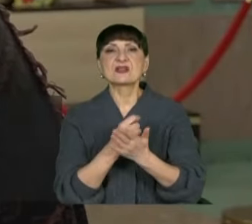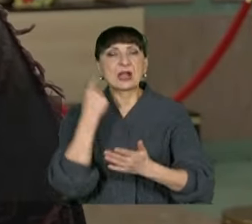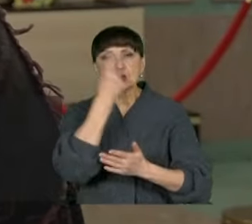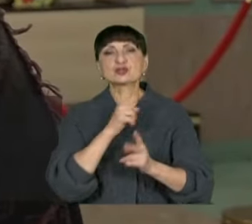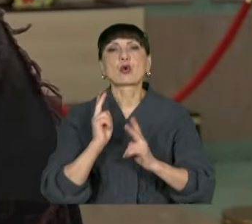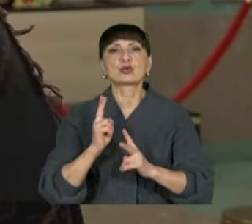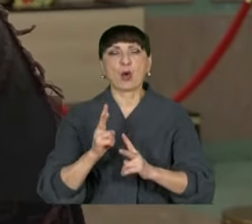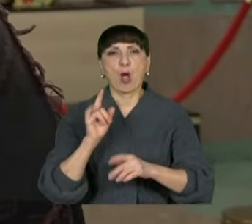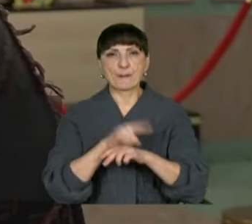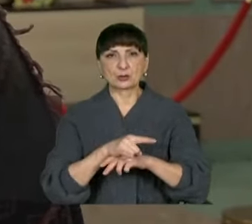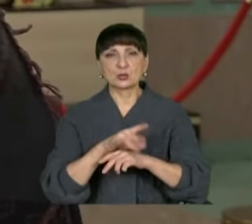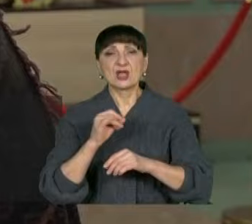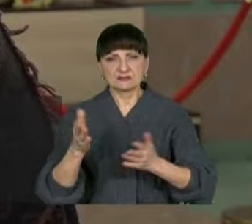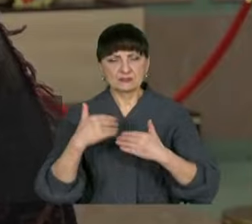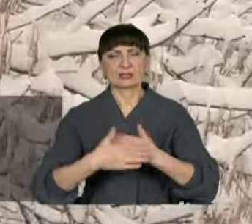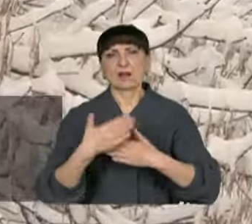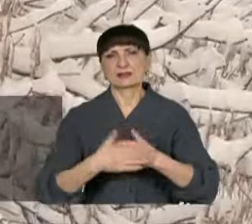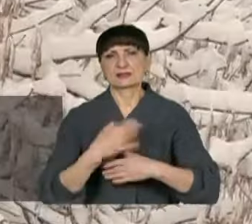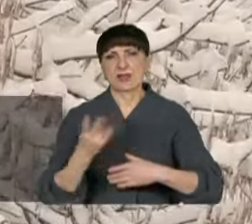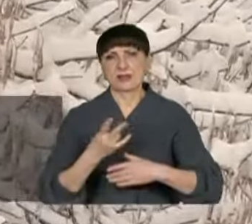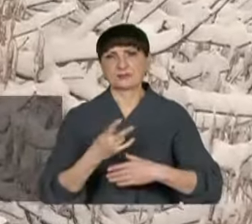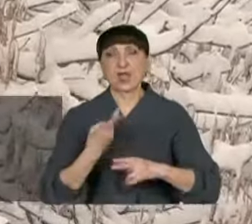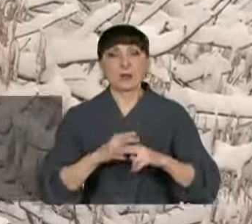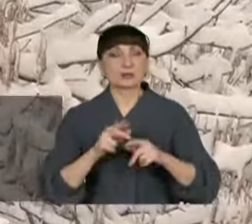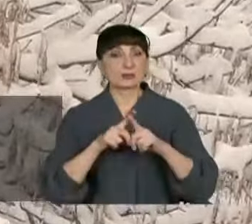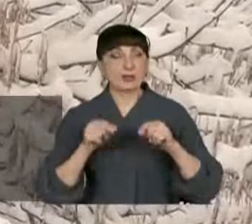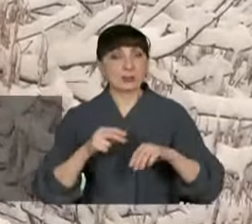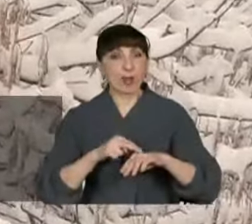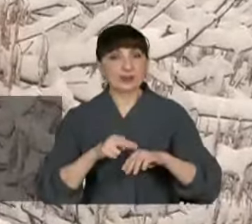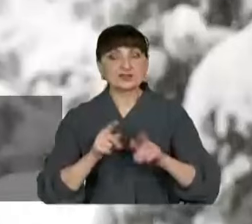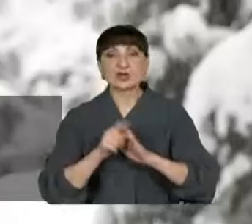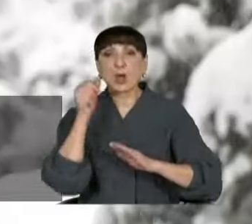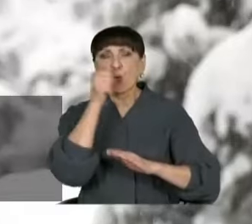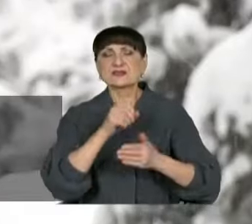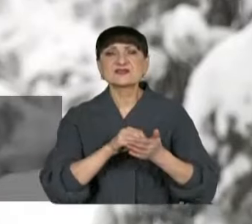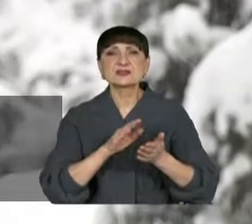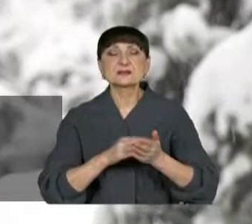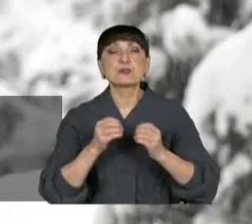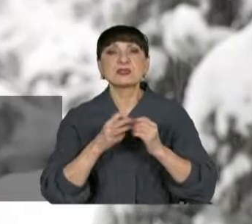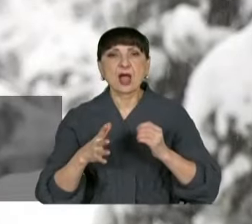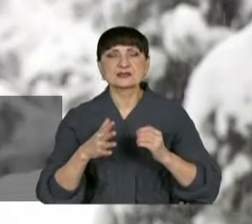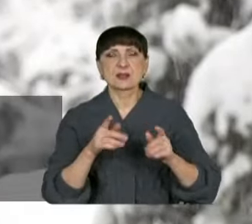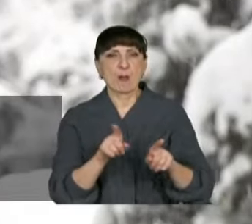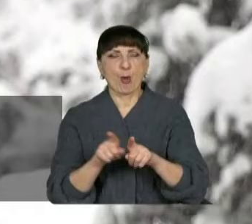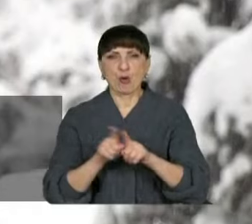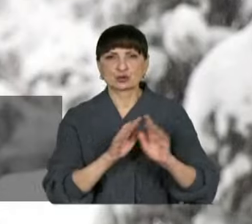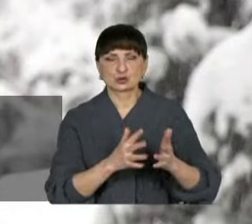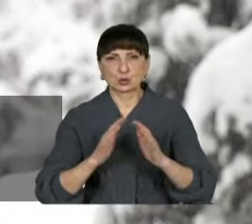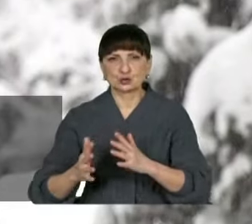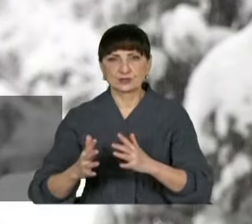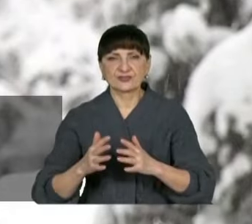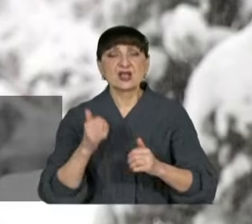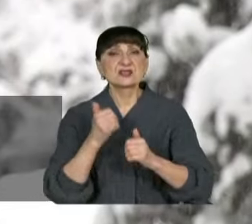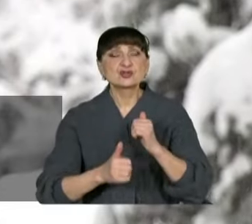личности подозреваемых и их привлечение к ответственности. По данным департамента полиции, с начала года зафиксировано 15 аналогичных случаев.